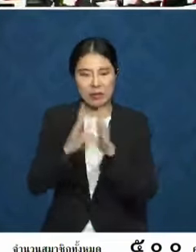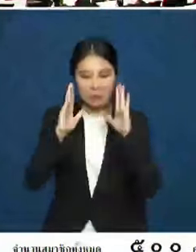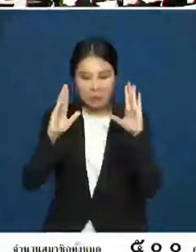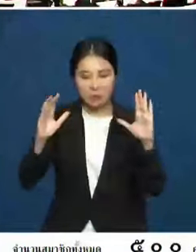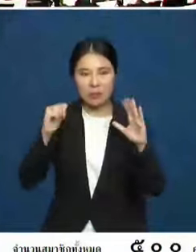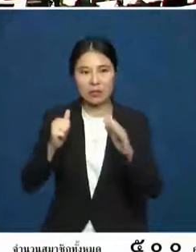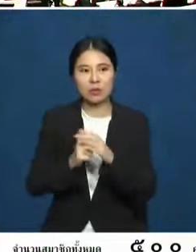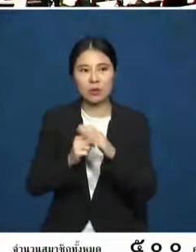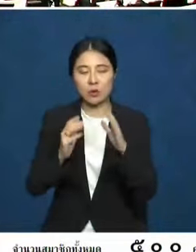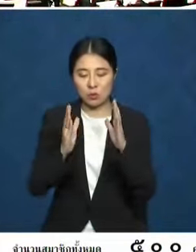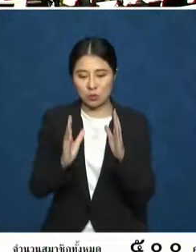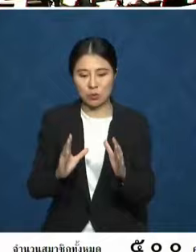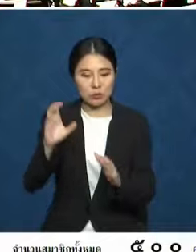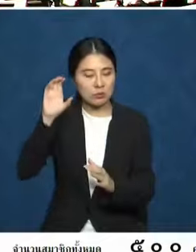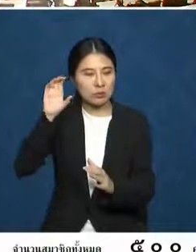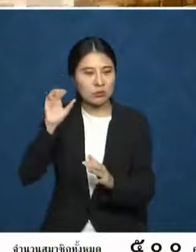ฝาก Hanzy